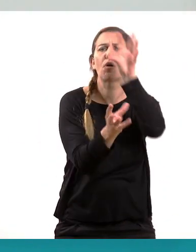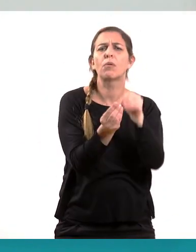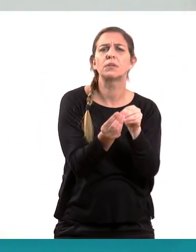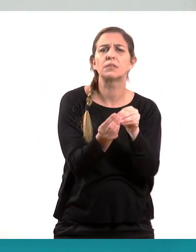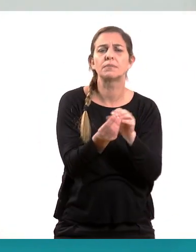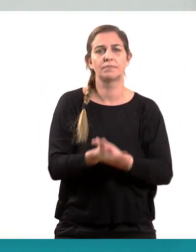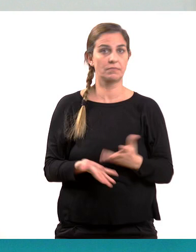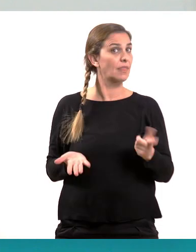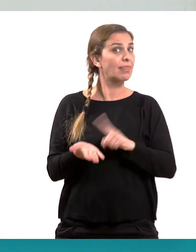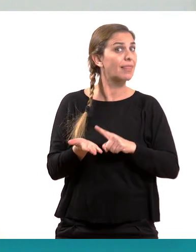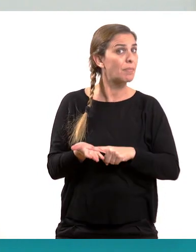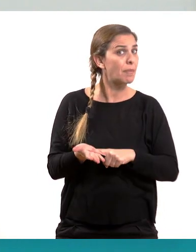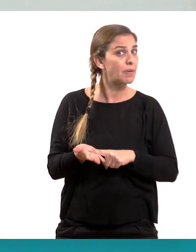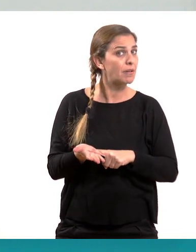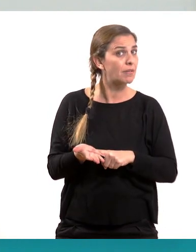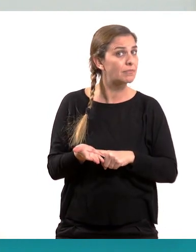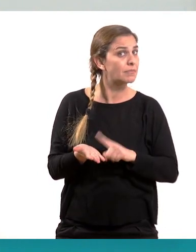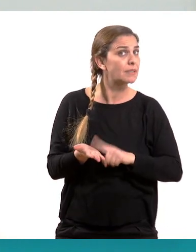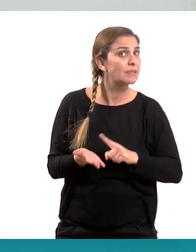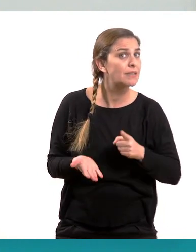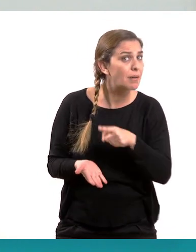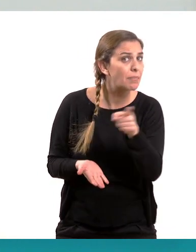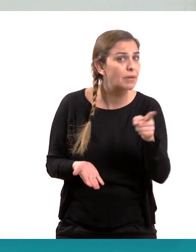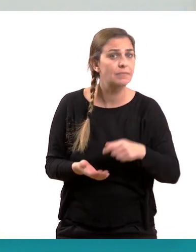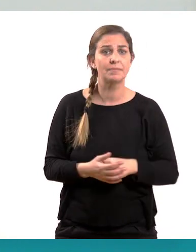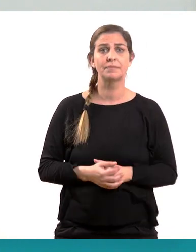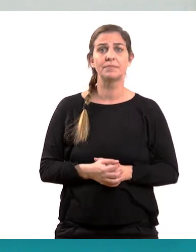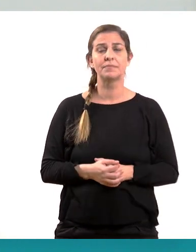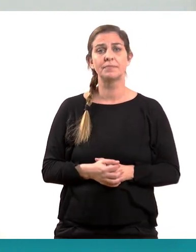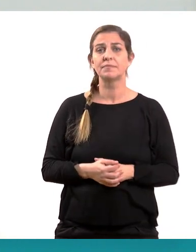κάνουμε? Λύση.